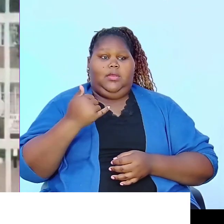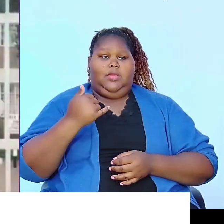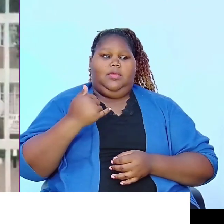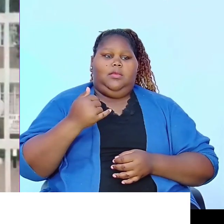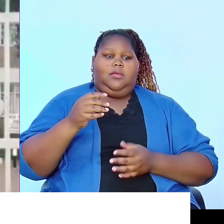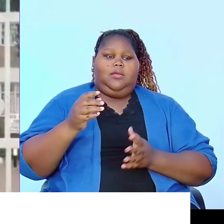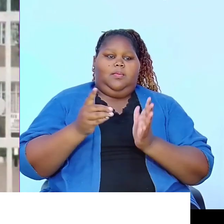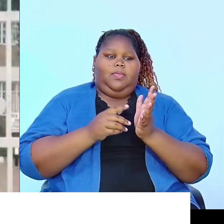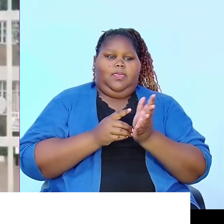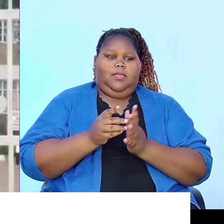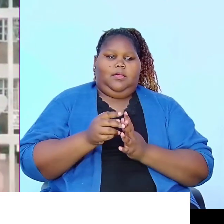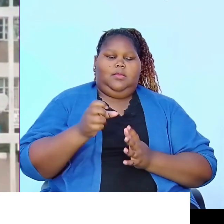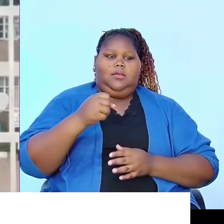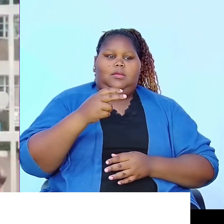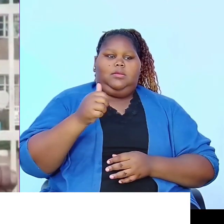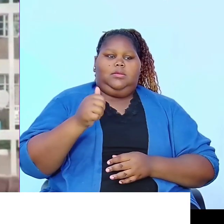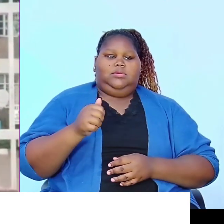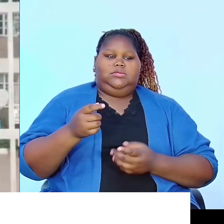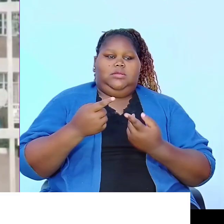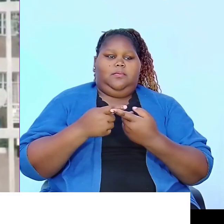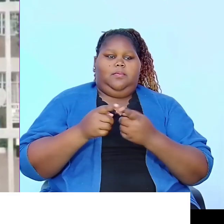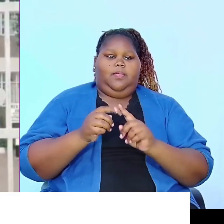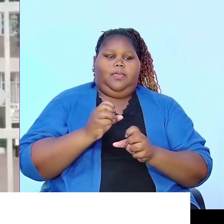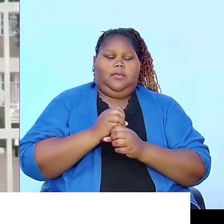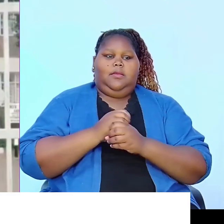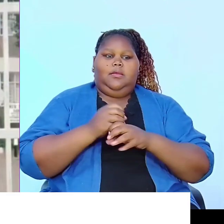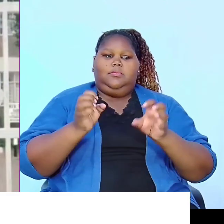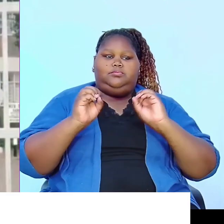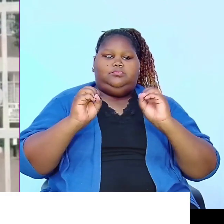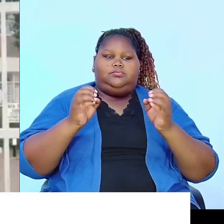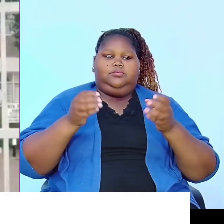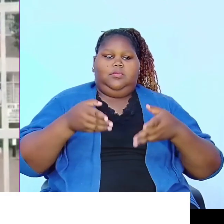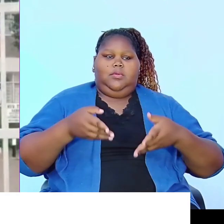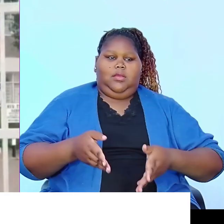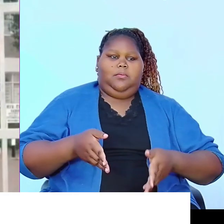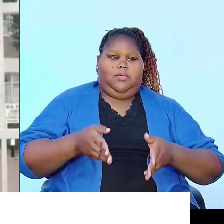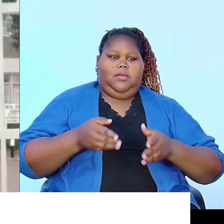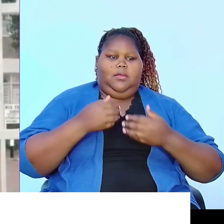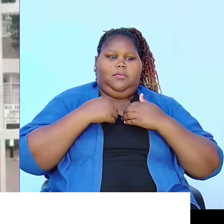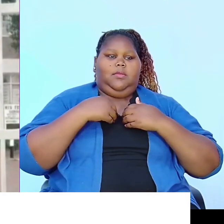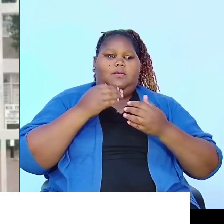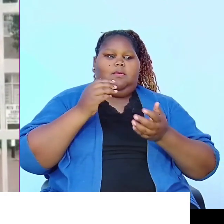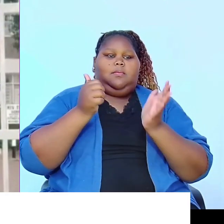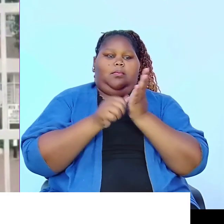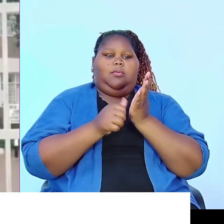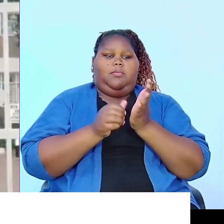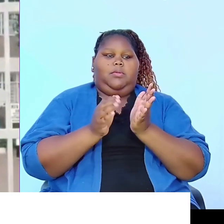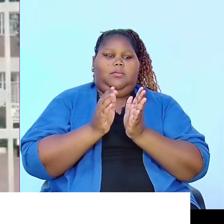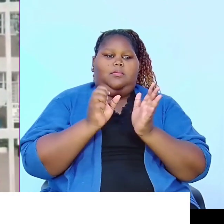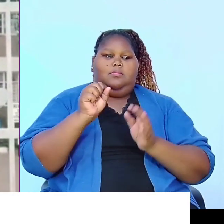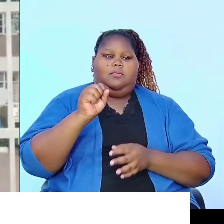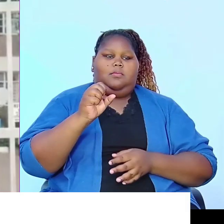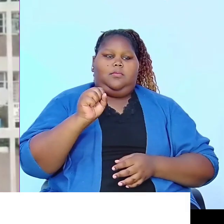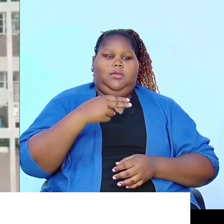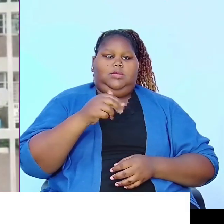kazi. Tumekuwa na tukio hapa Kapkate, tumekuwa na shida ya SHA tangu jana hadi leo. Leo